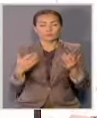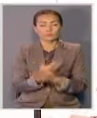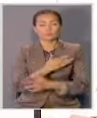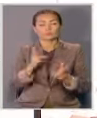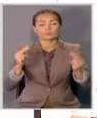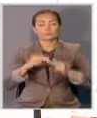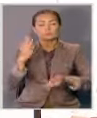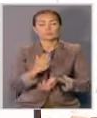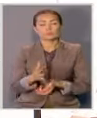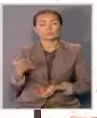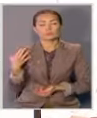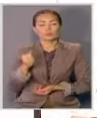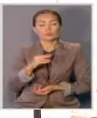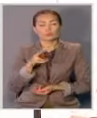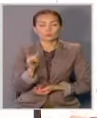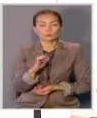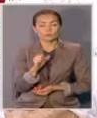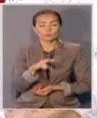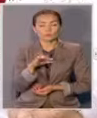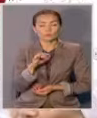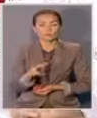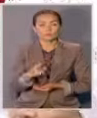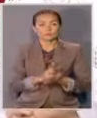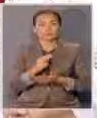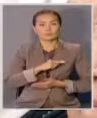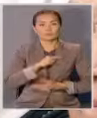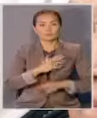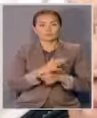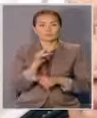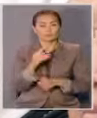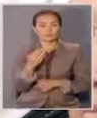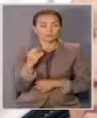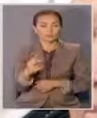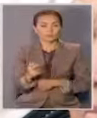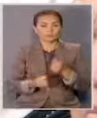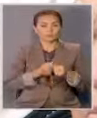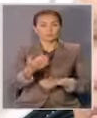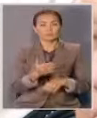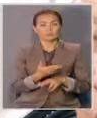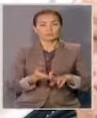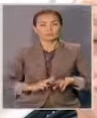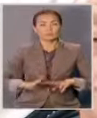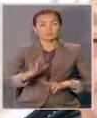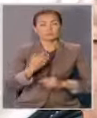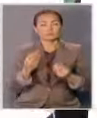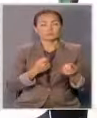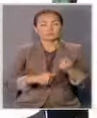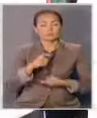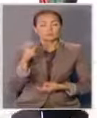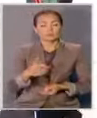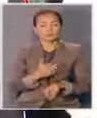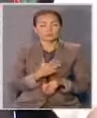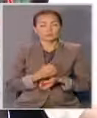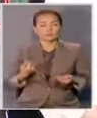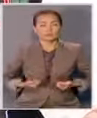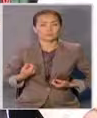мешіттің имамы болып бұған дейін Атыраудағы Сұлтан Бейбарыс мешітінде қызмет атқарған Ержан Жақсығалиев тағайындалды. Атыраудағы беделді кәсіпкерлердің бірінің